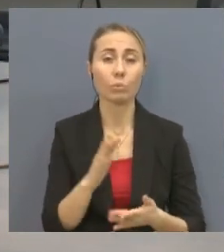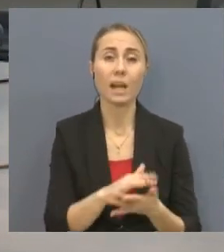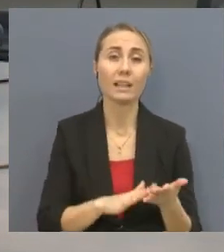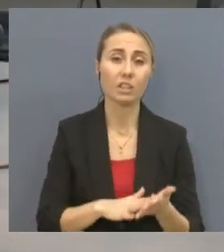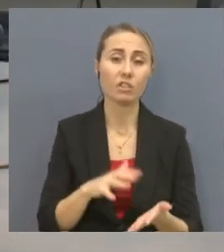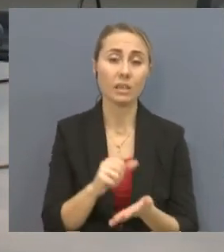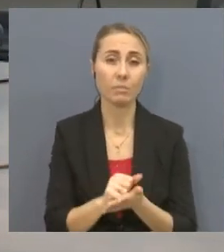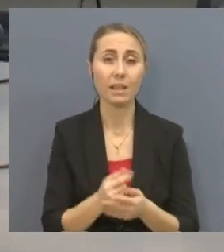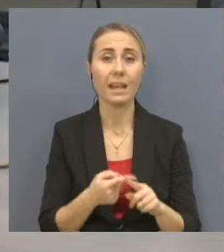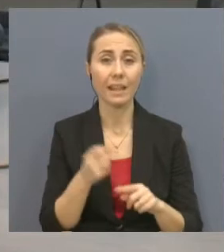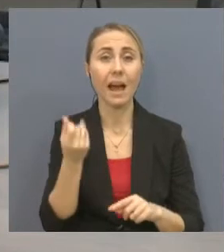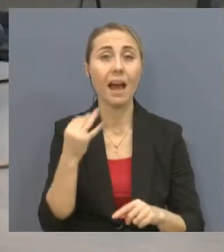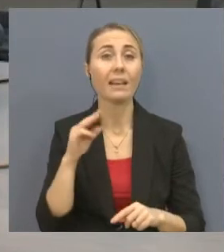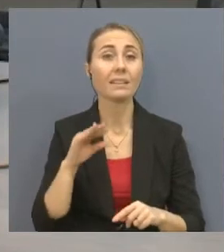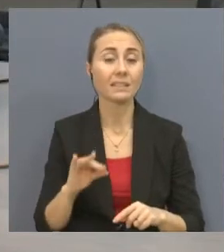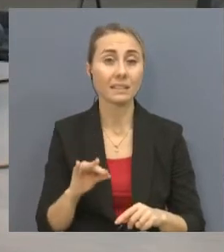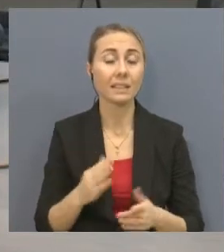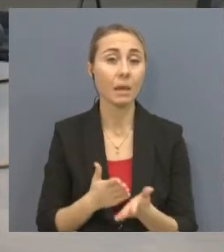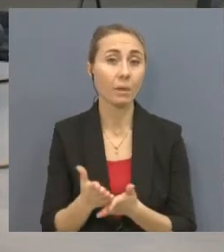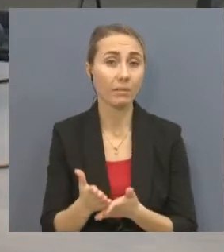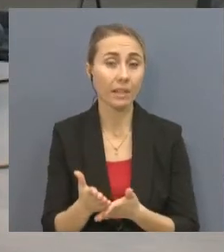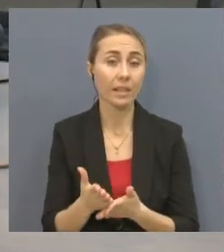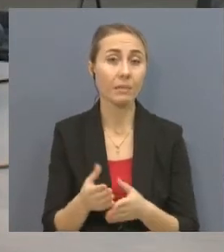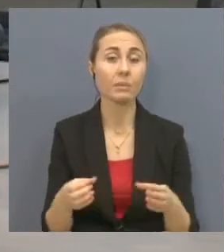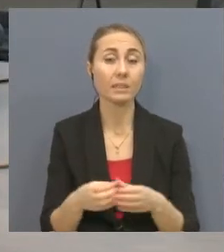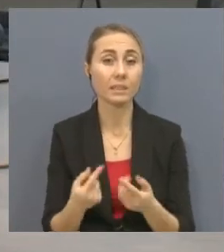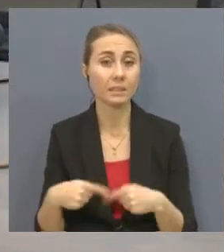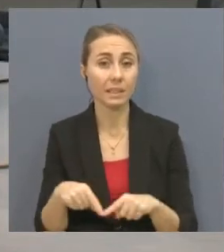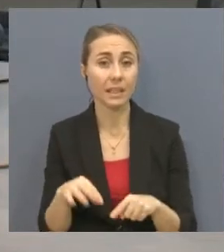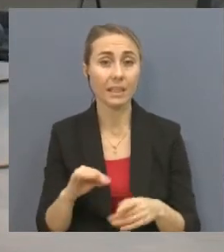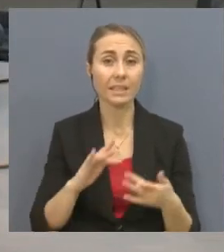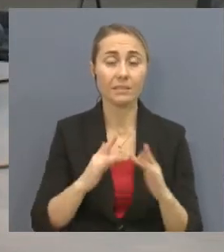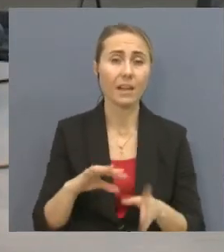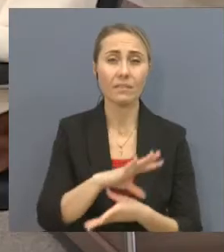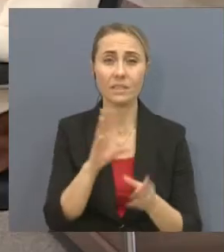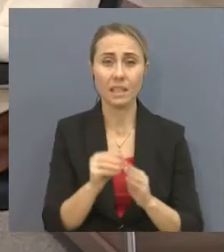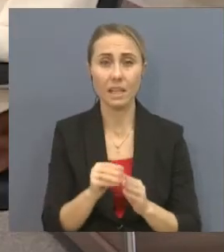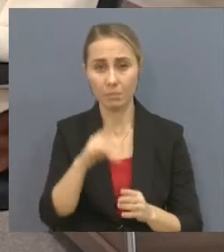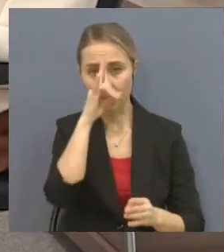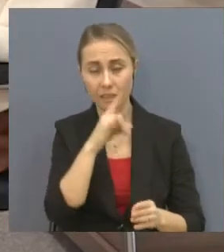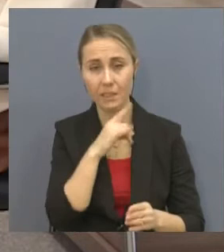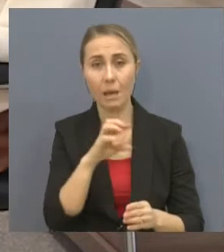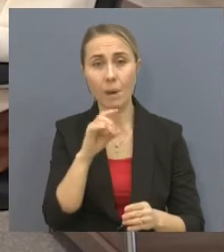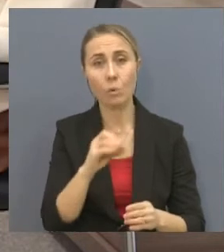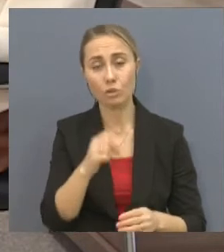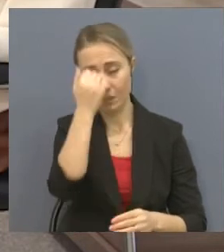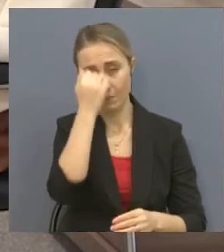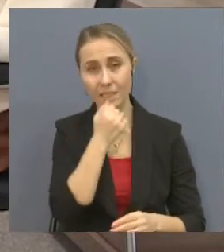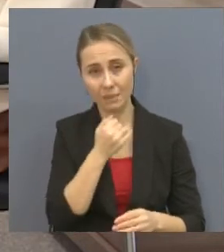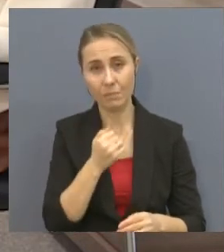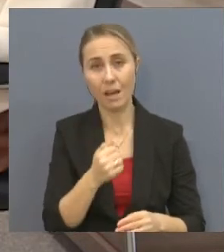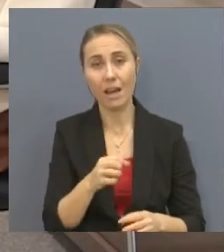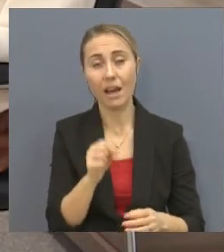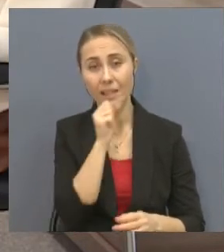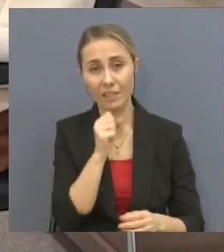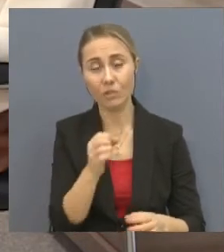именно айти сектором идти направлениям и цифровизации в целом в казахстане бажан спасибо вам большое за интервью и желаю